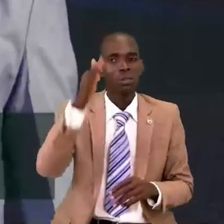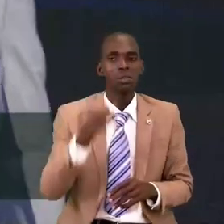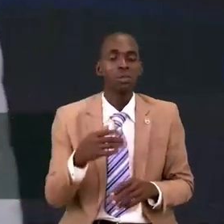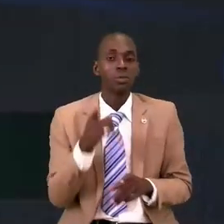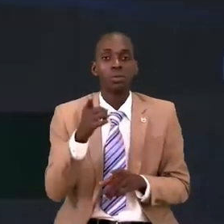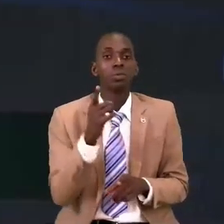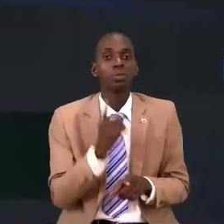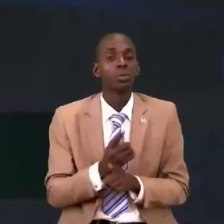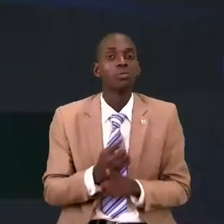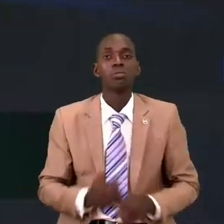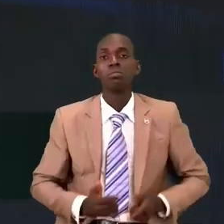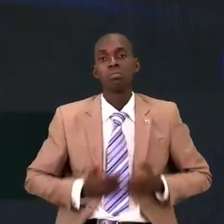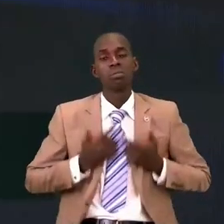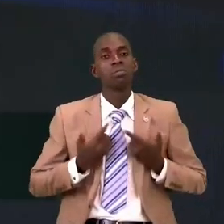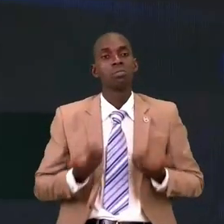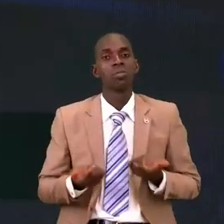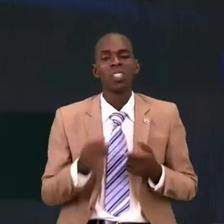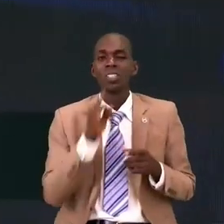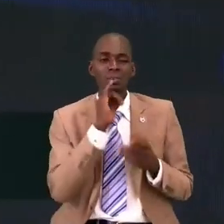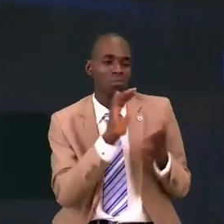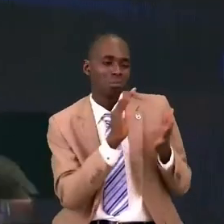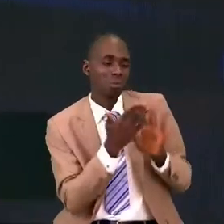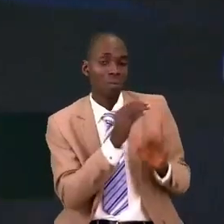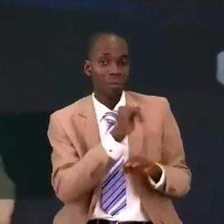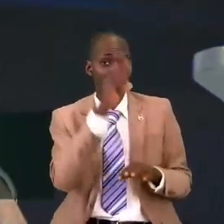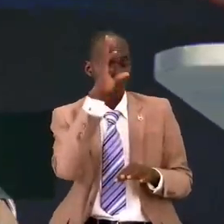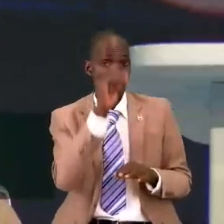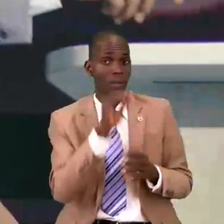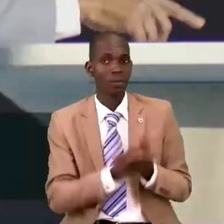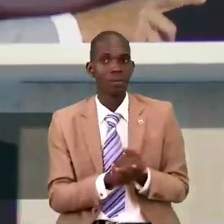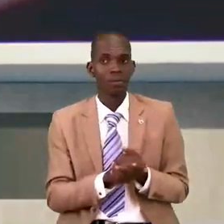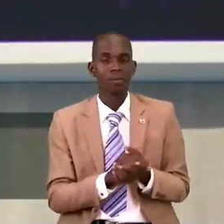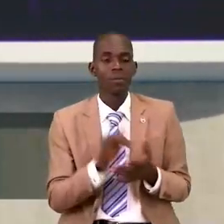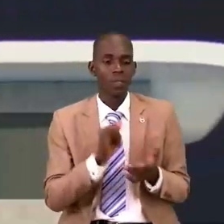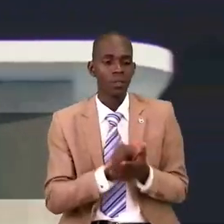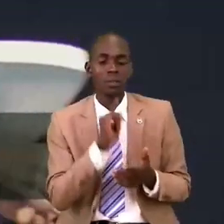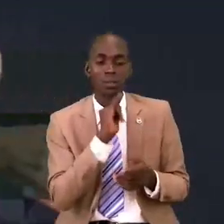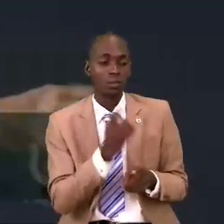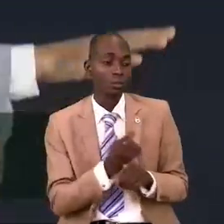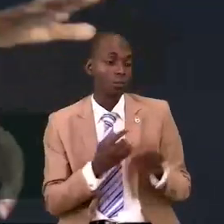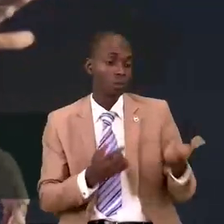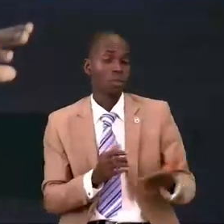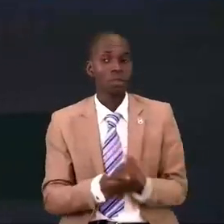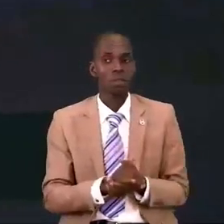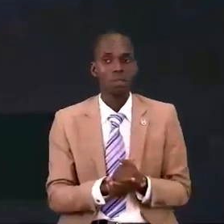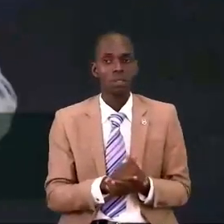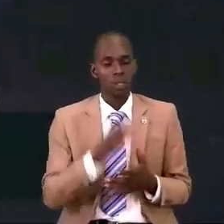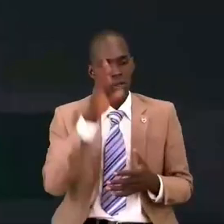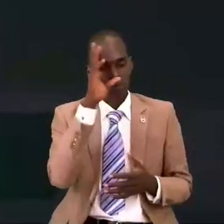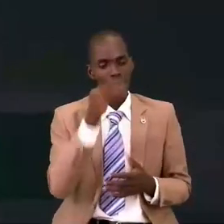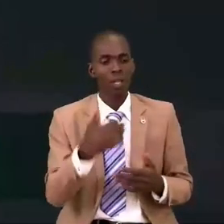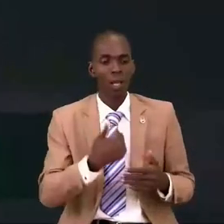qui conduit. Parce qu'il a de l'essence dans son véhicule. Il conduit seulement,